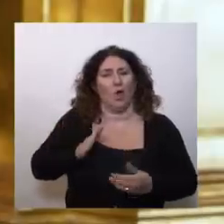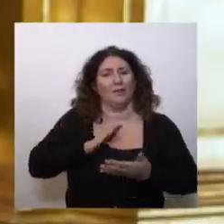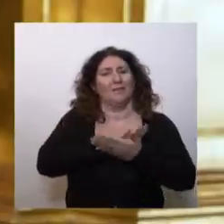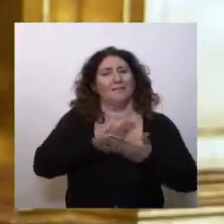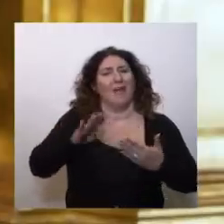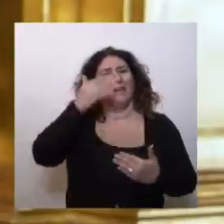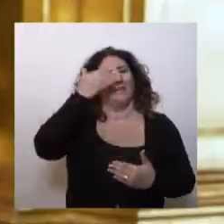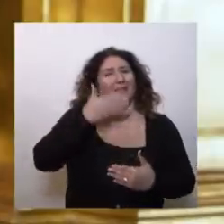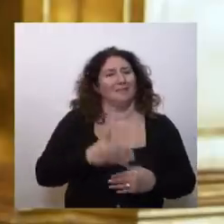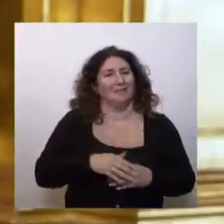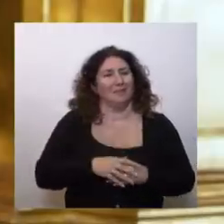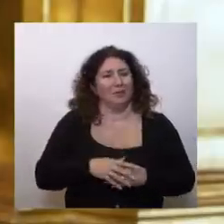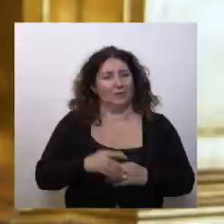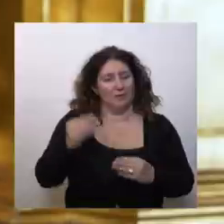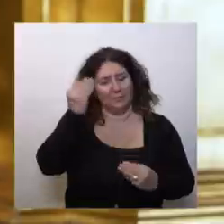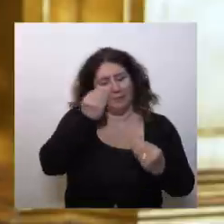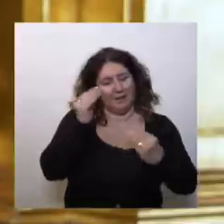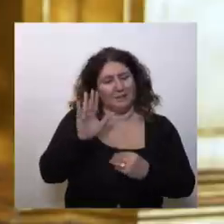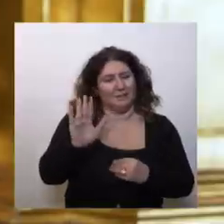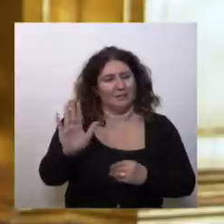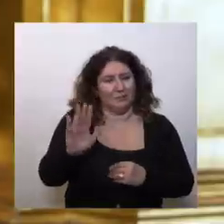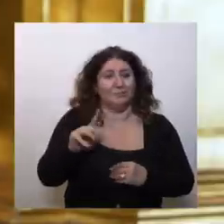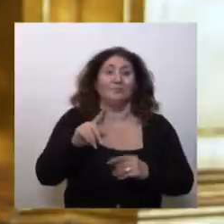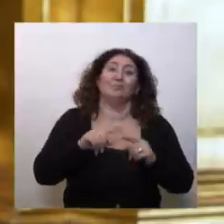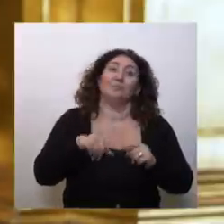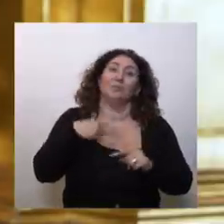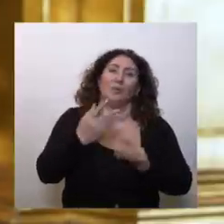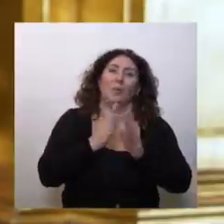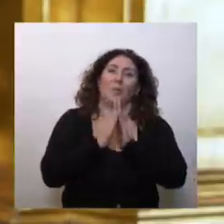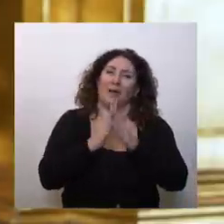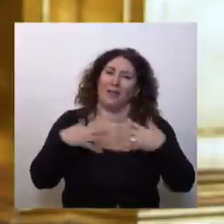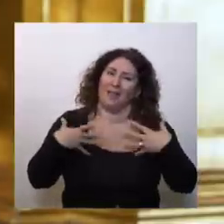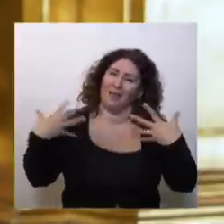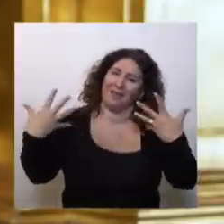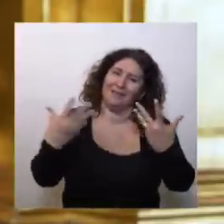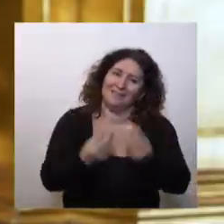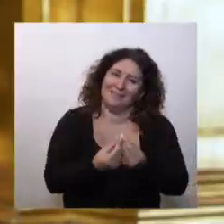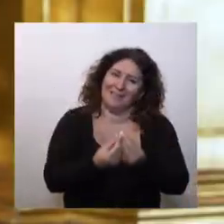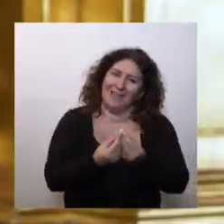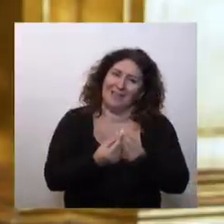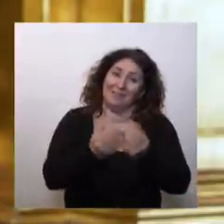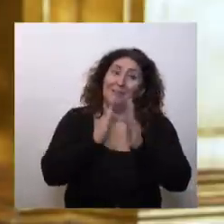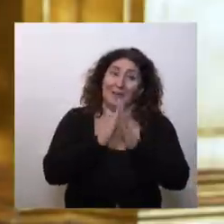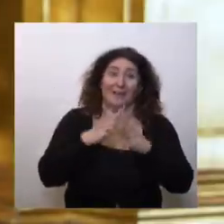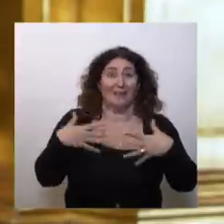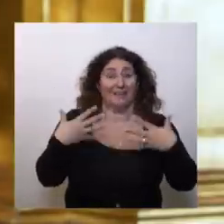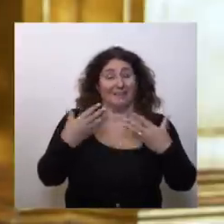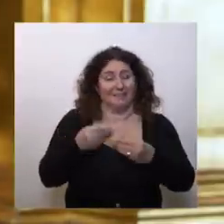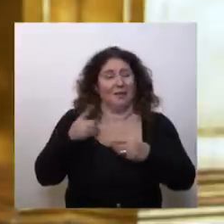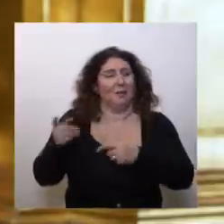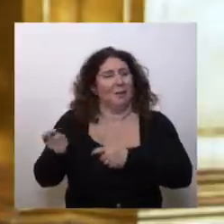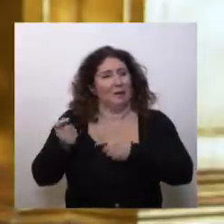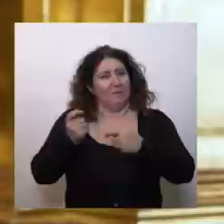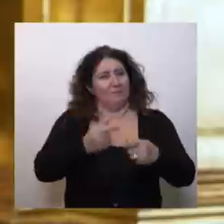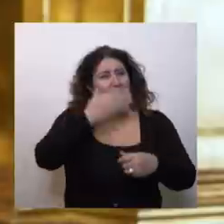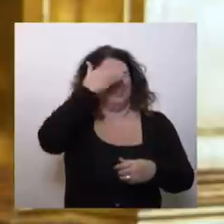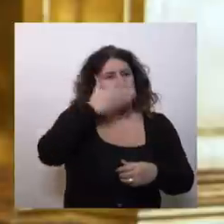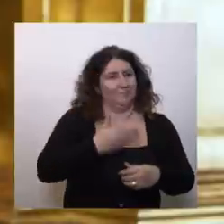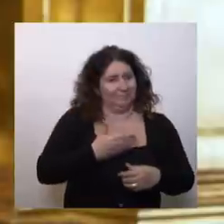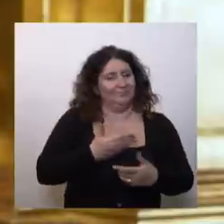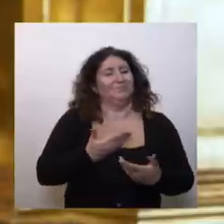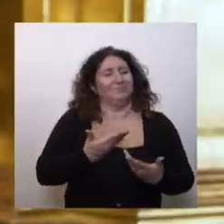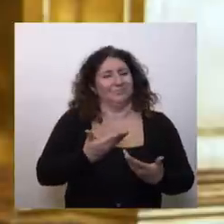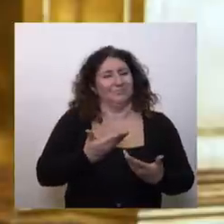Dopo la sua meditazione, la preghiera diventerà corale e porterà davanti alla Sindone le gioie e